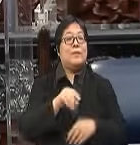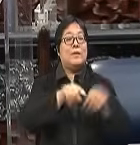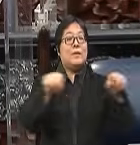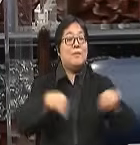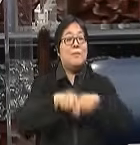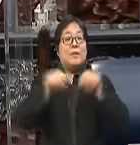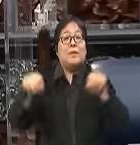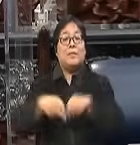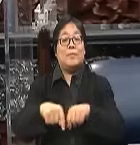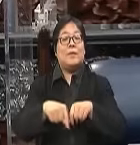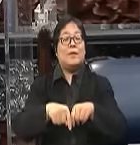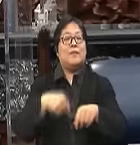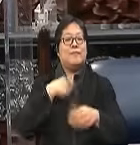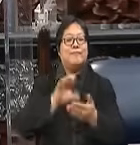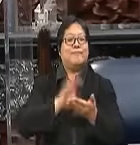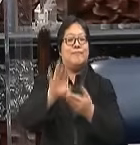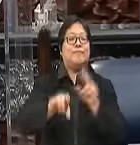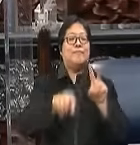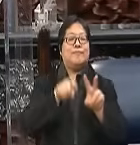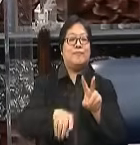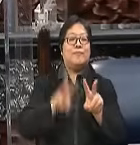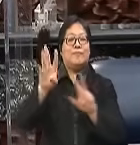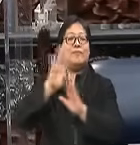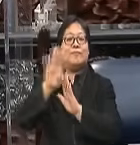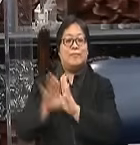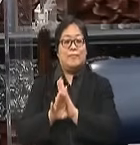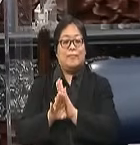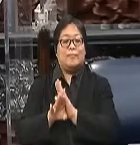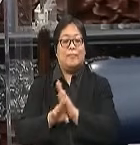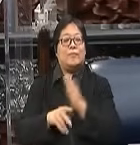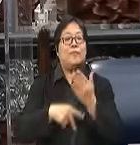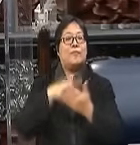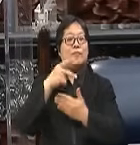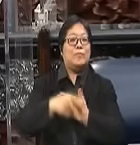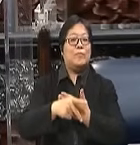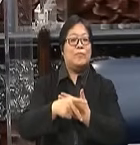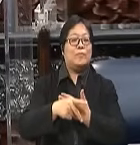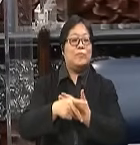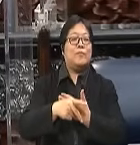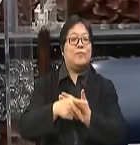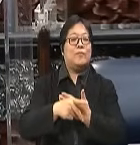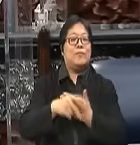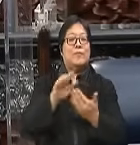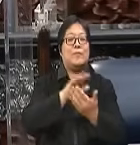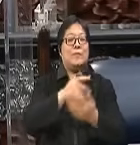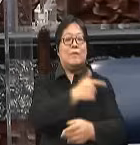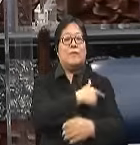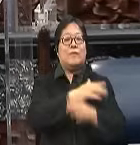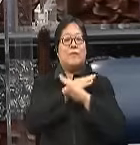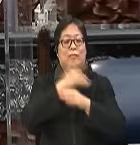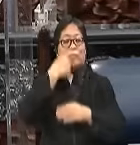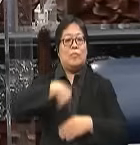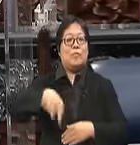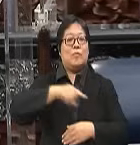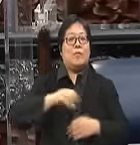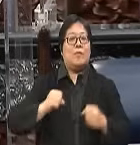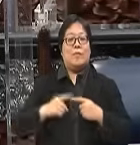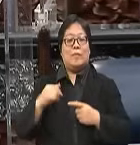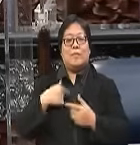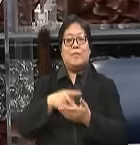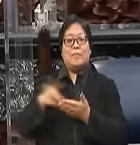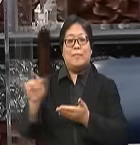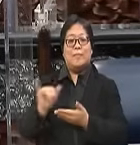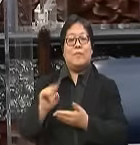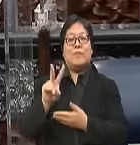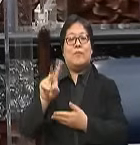shin-hye banjir kan tu Pon XIX billion posisi untuk program penyembuh Lauren afrogie Musashi oleh pengamat kota swasta kita bayar premi